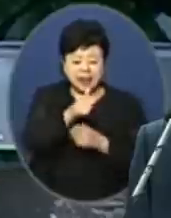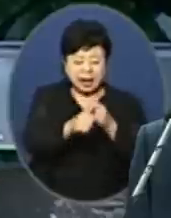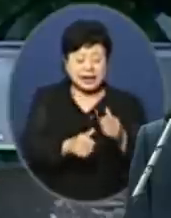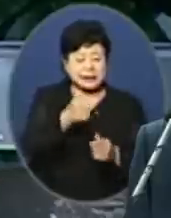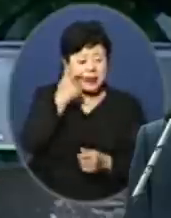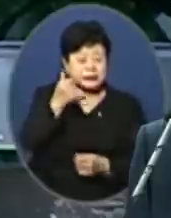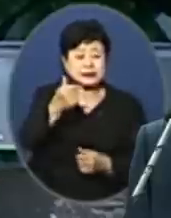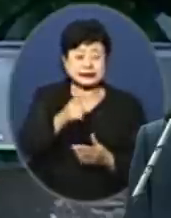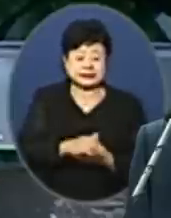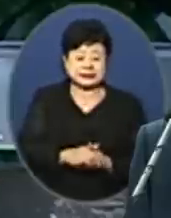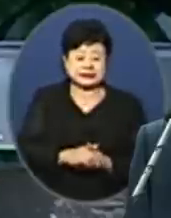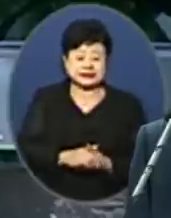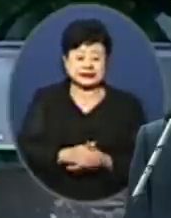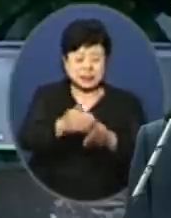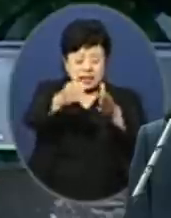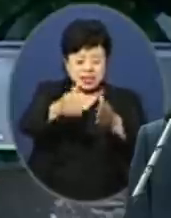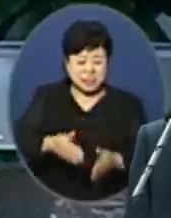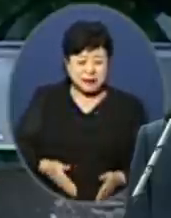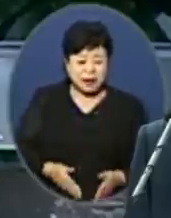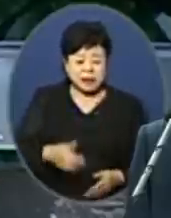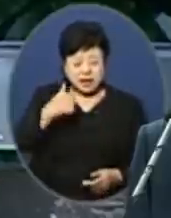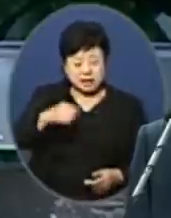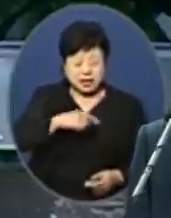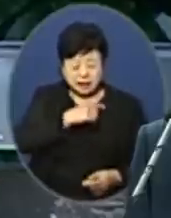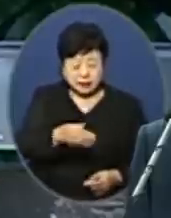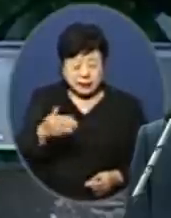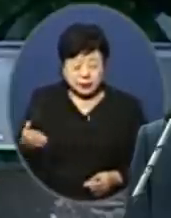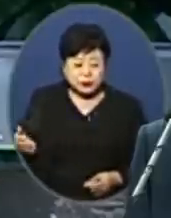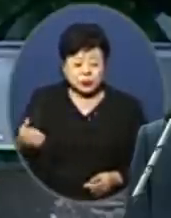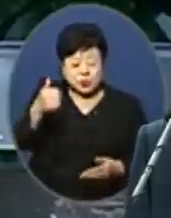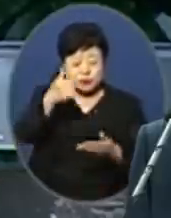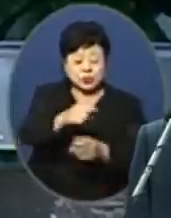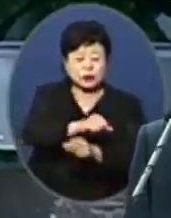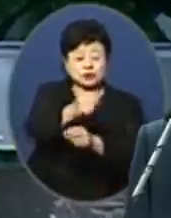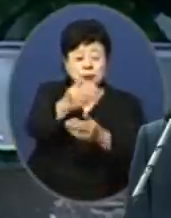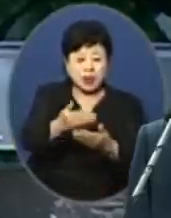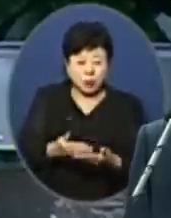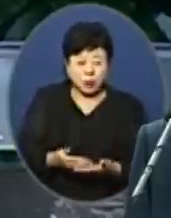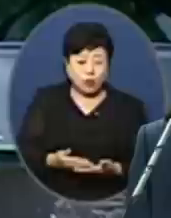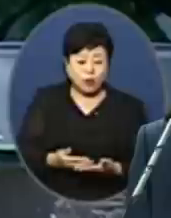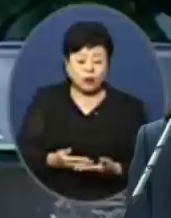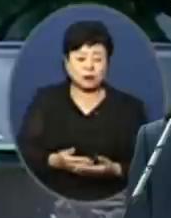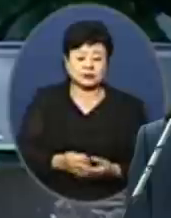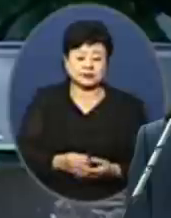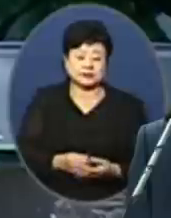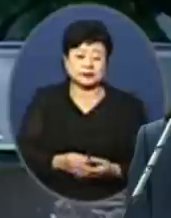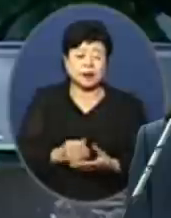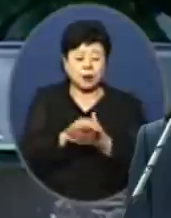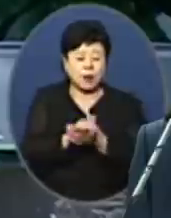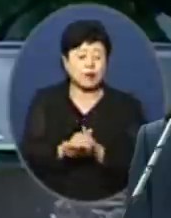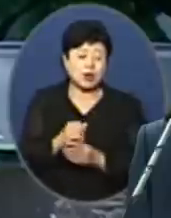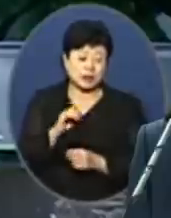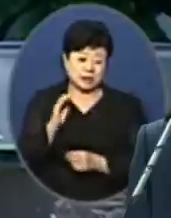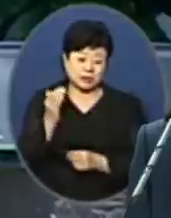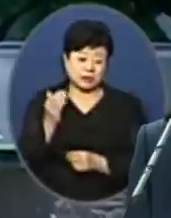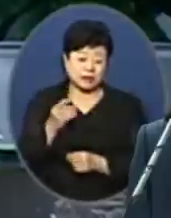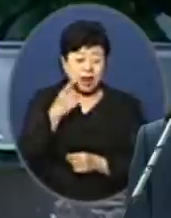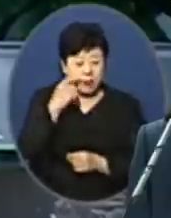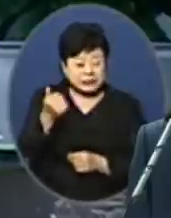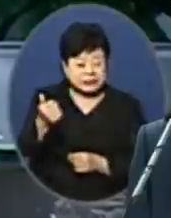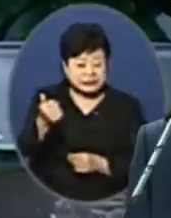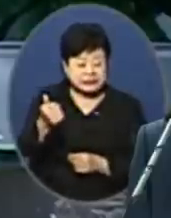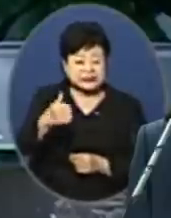하나님 아버지 일방적으로 그 아들의 피로서 죄를 용서하고 이제는 화목해서